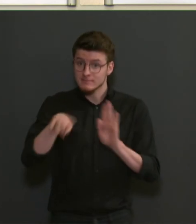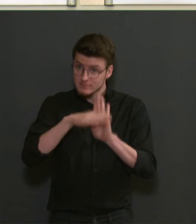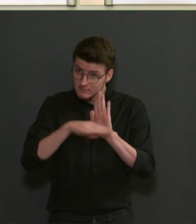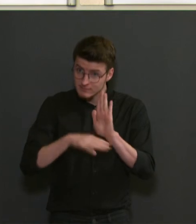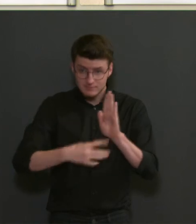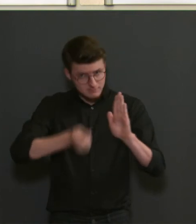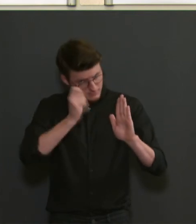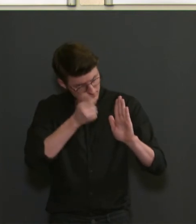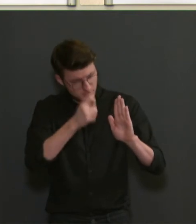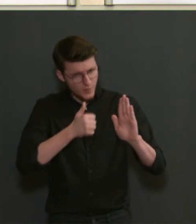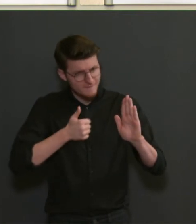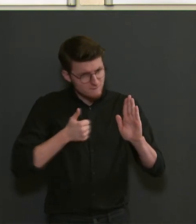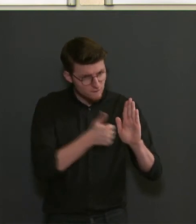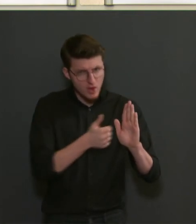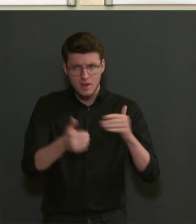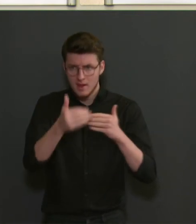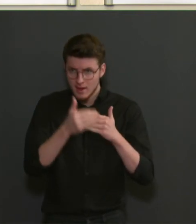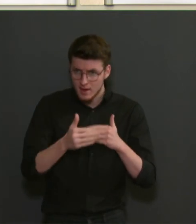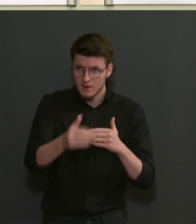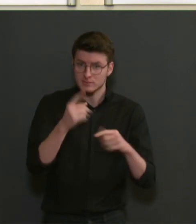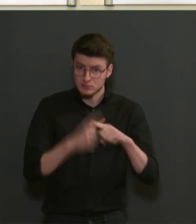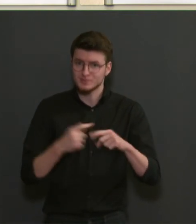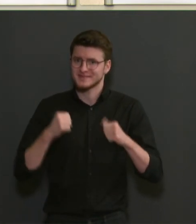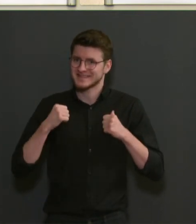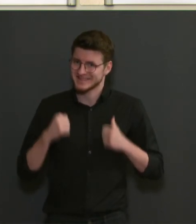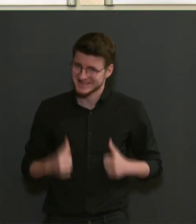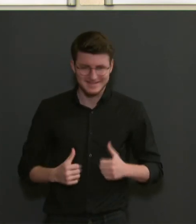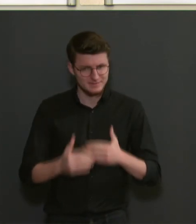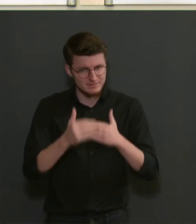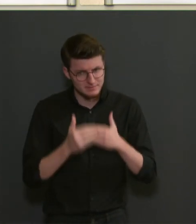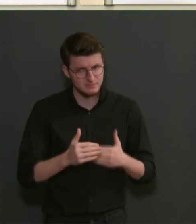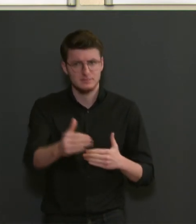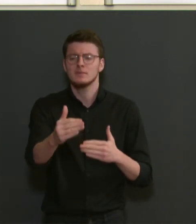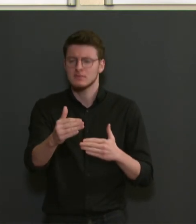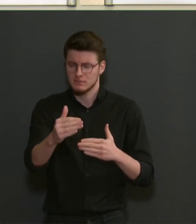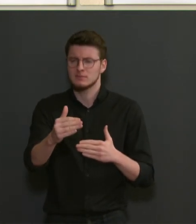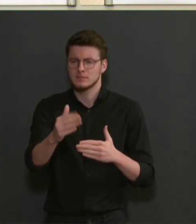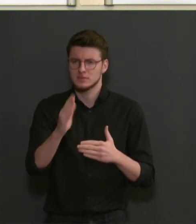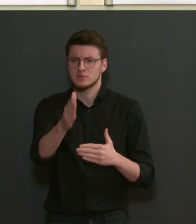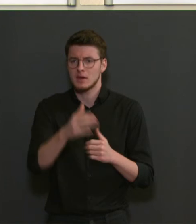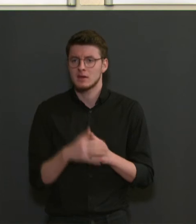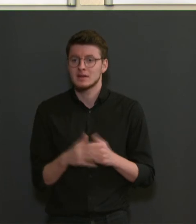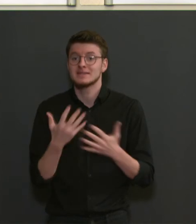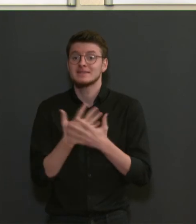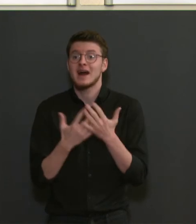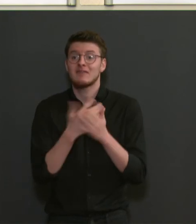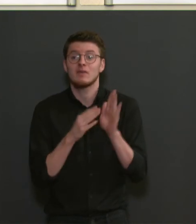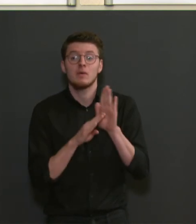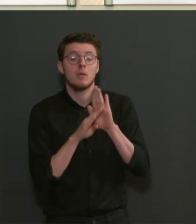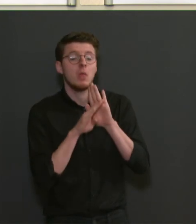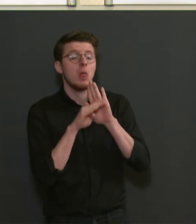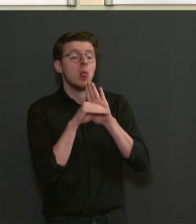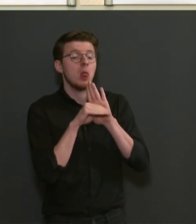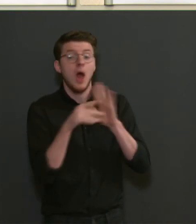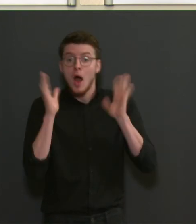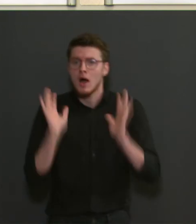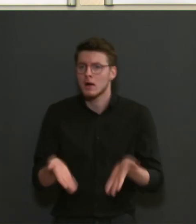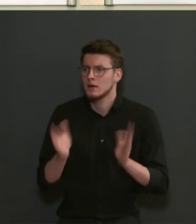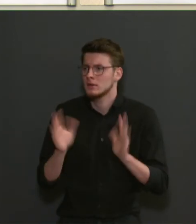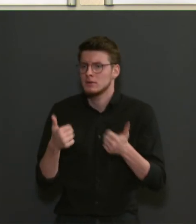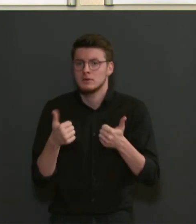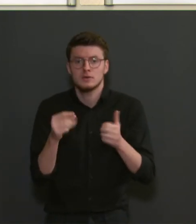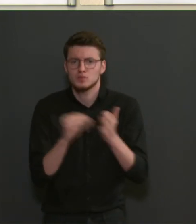volhouden. Het is immers niet voldoende dat de cijfers een beetje dalen. Om de ziekenhuizen en het personeel